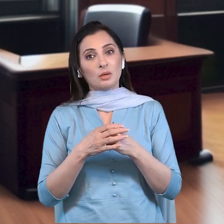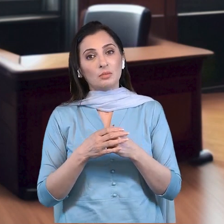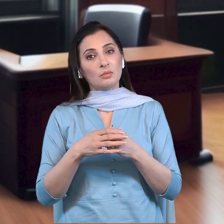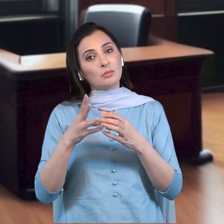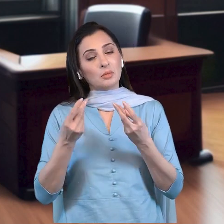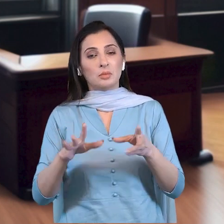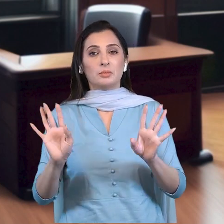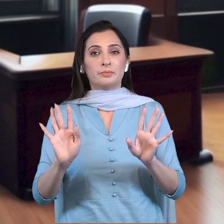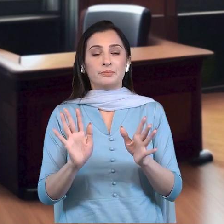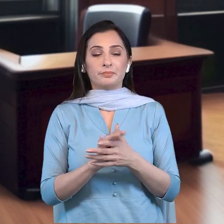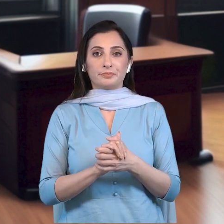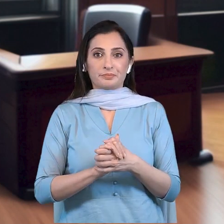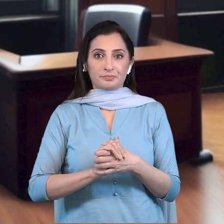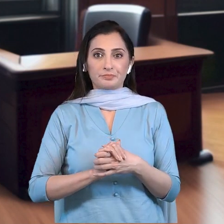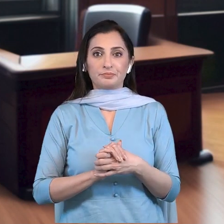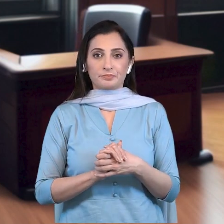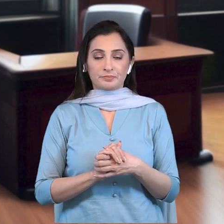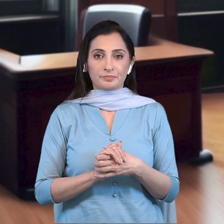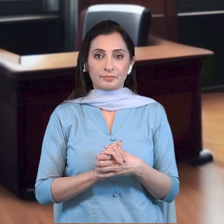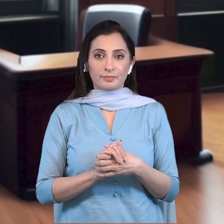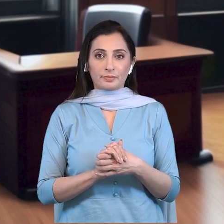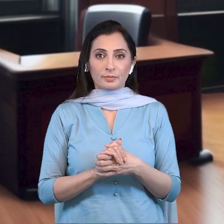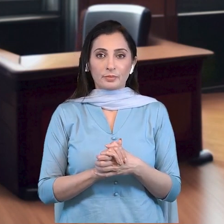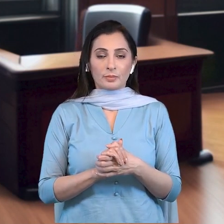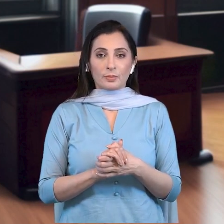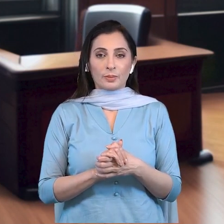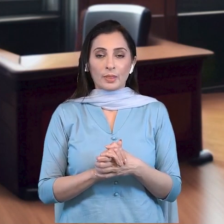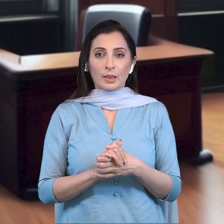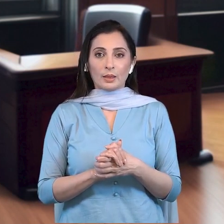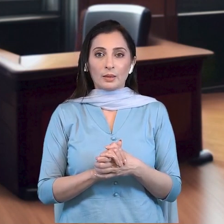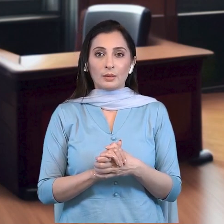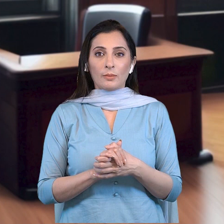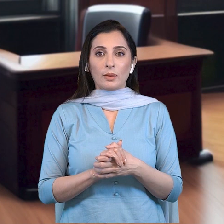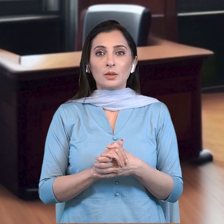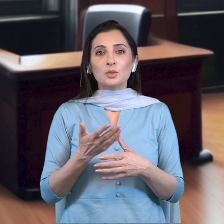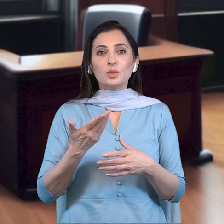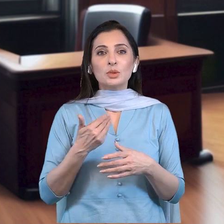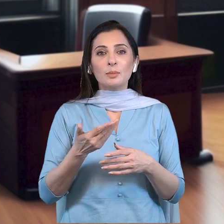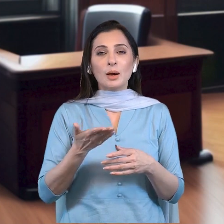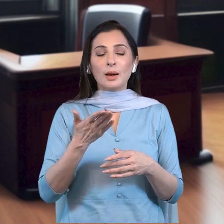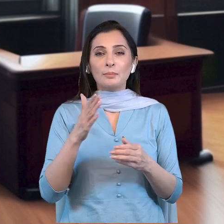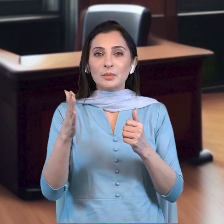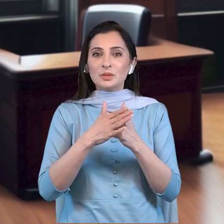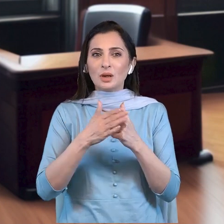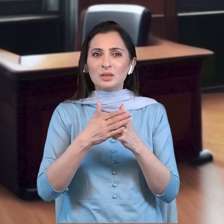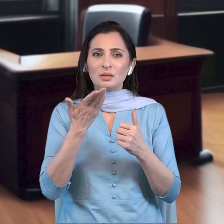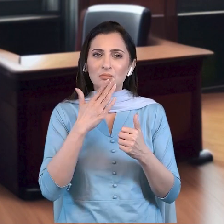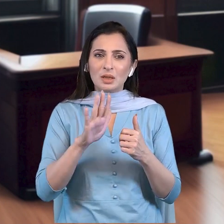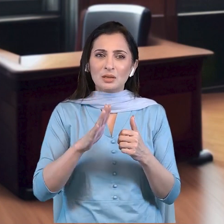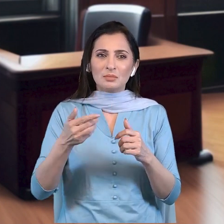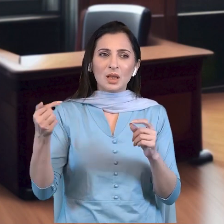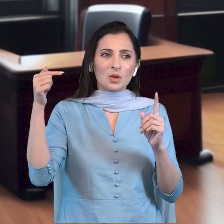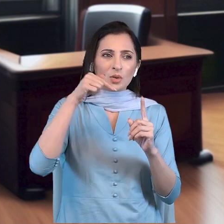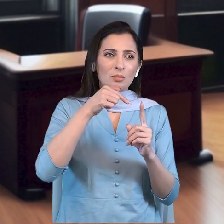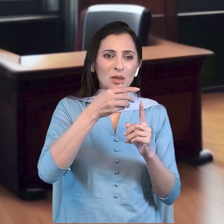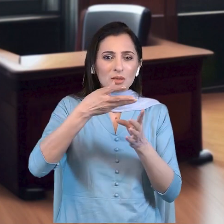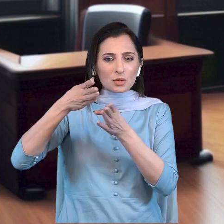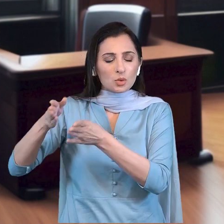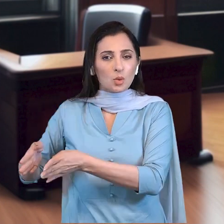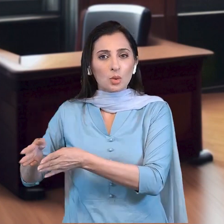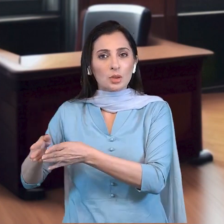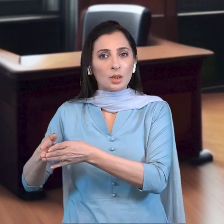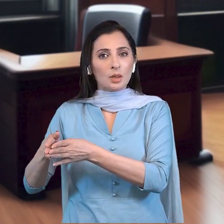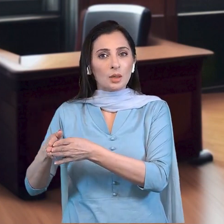جب ہم لوگ مین مقصد شادی سے ہٹ جائیں ہم لوگ، تو وہ جب ڈیریلمنٹ آتی ہے نا تو اس سے